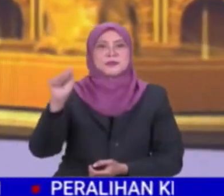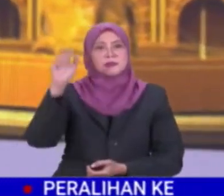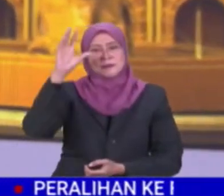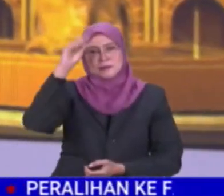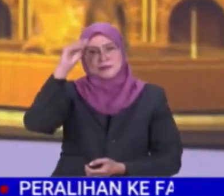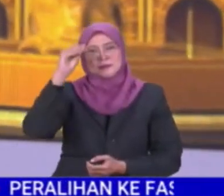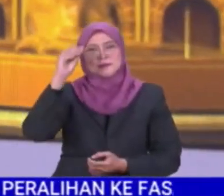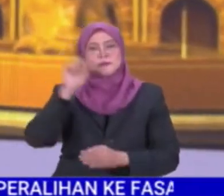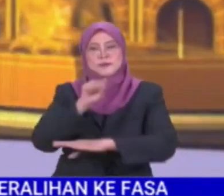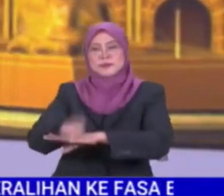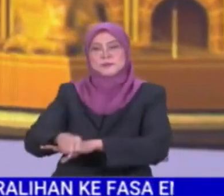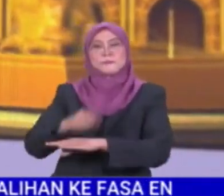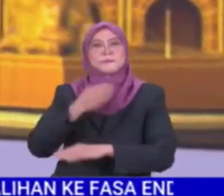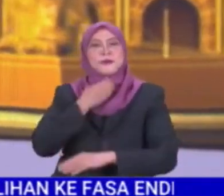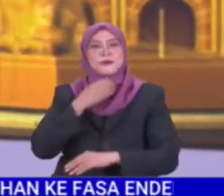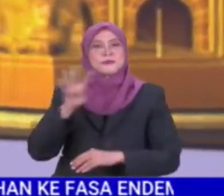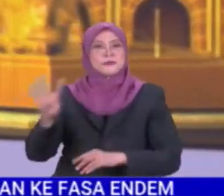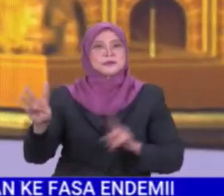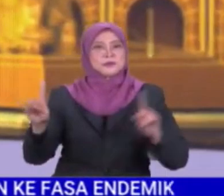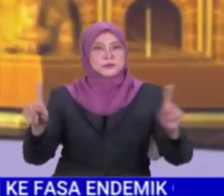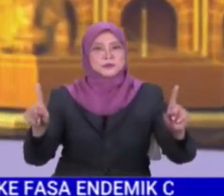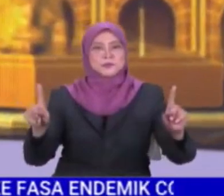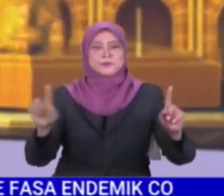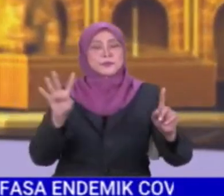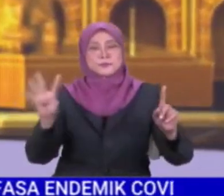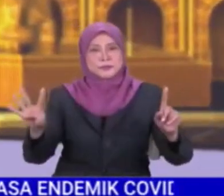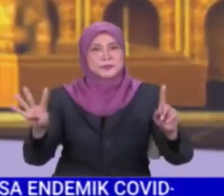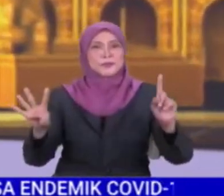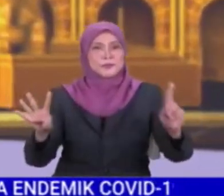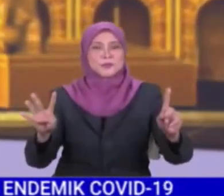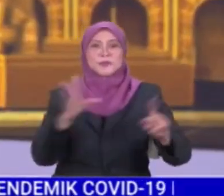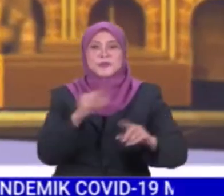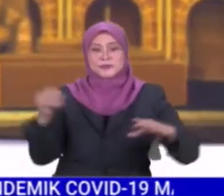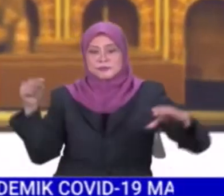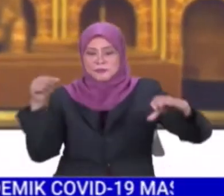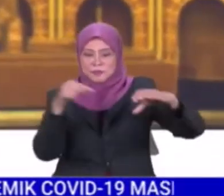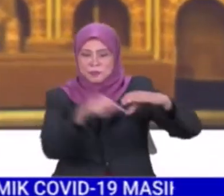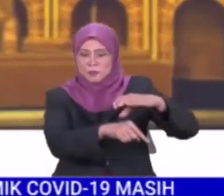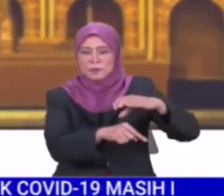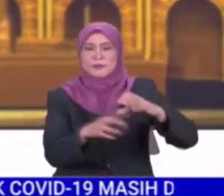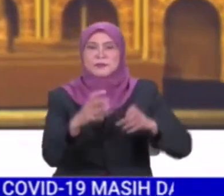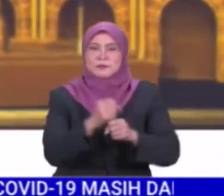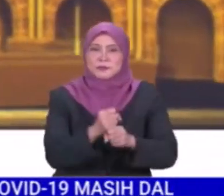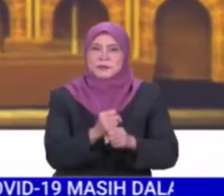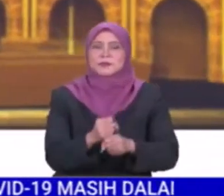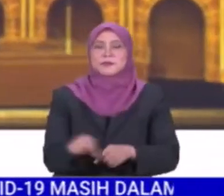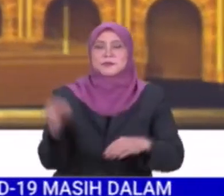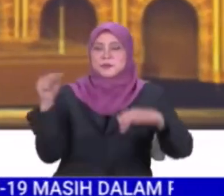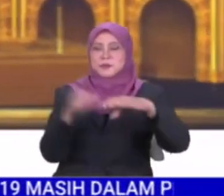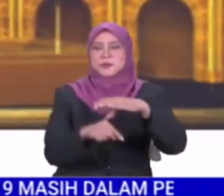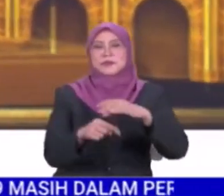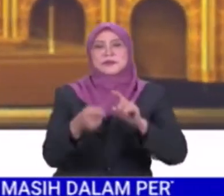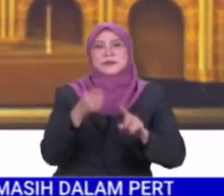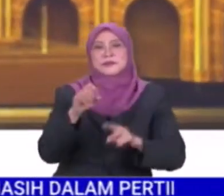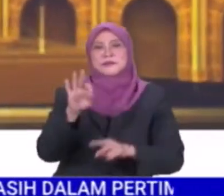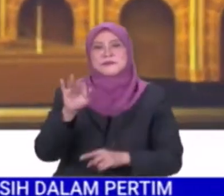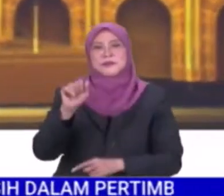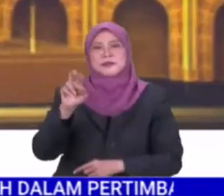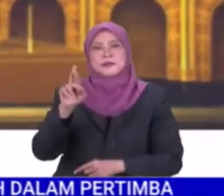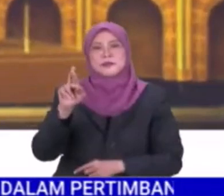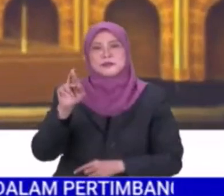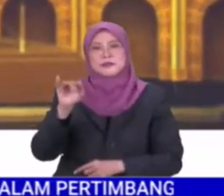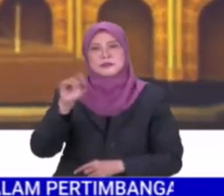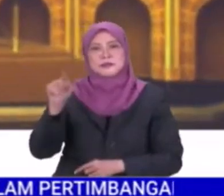berjaya menewaskan pasukan Perak 4-1. Gol pertama dijaringkan seawal minit ke-5 menerusi gol padang Muhammad Faris Ros